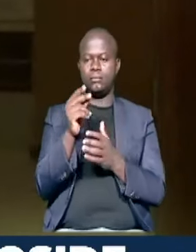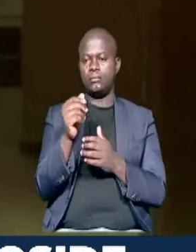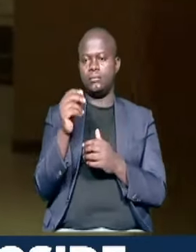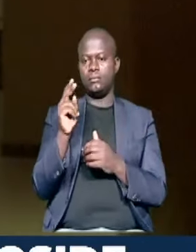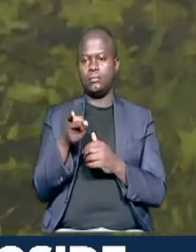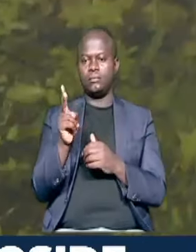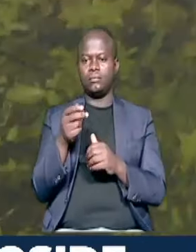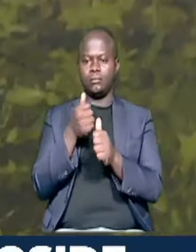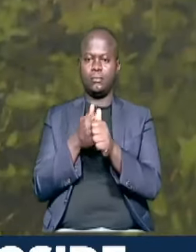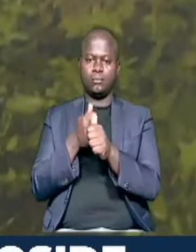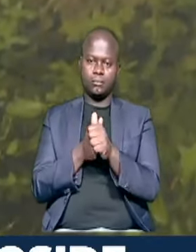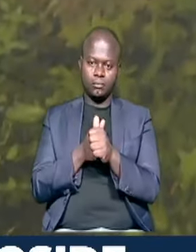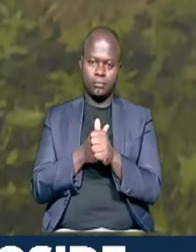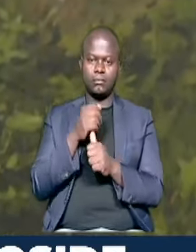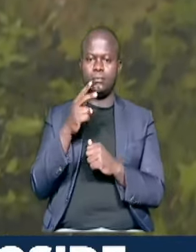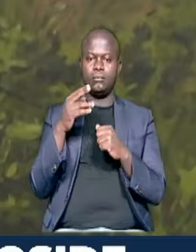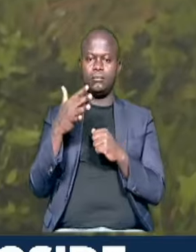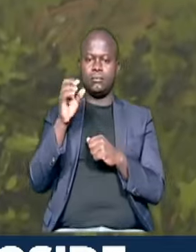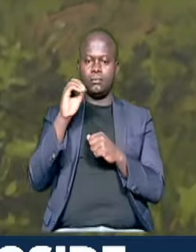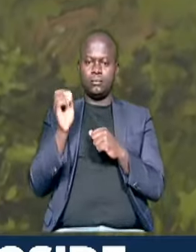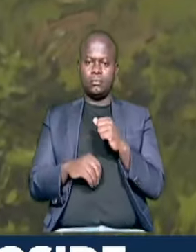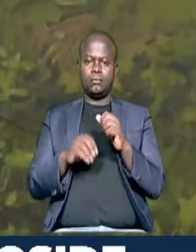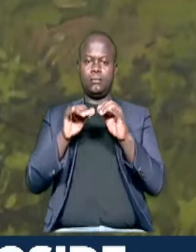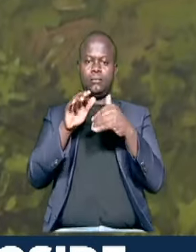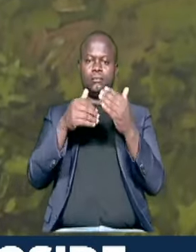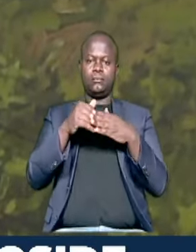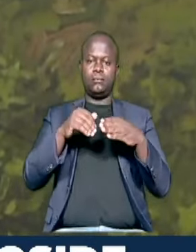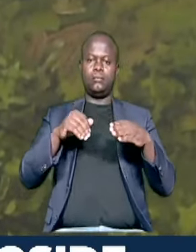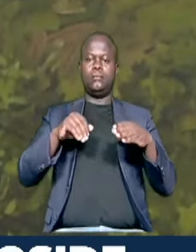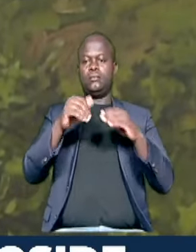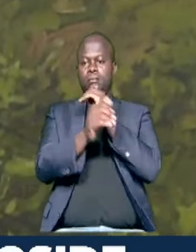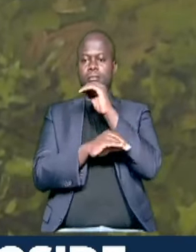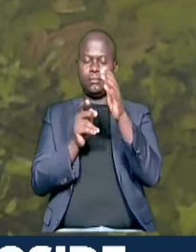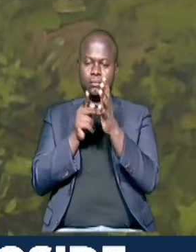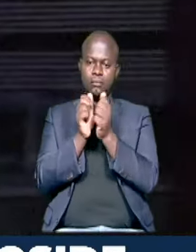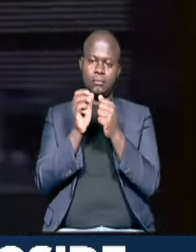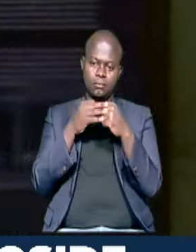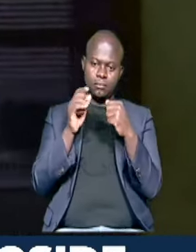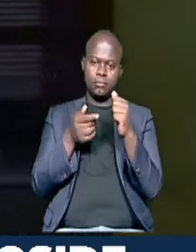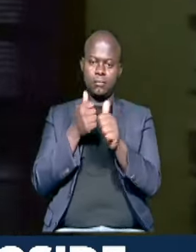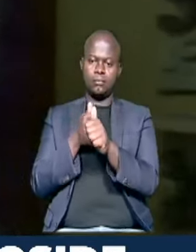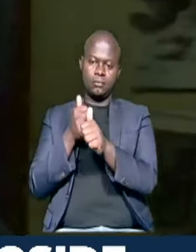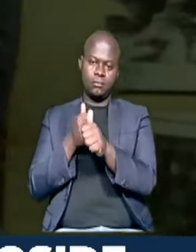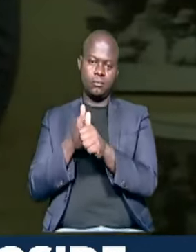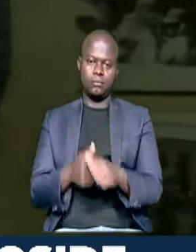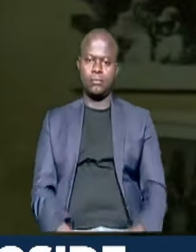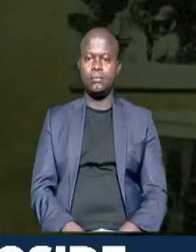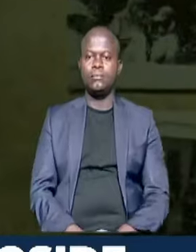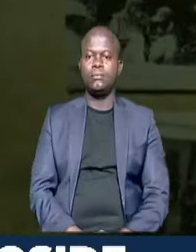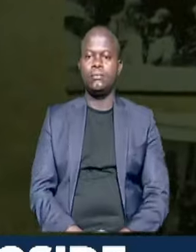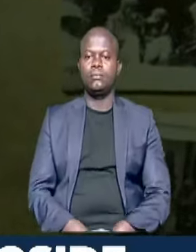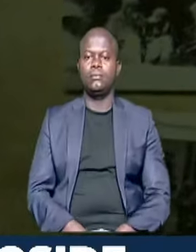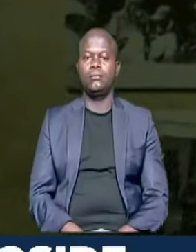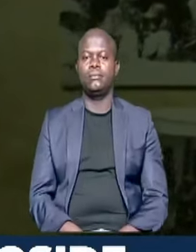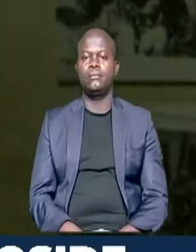kuri buri muntu, naho 25% basigaye ni abanyamahanga bo bishyura 18,000 kuri buri muntu. Kwizera Bosco mu